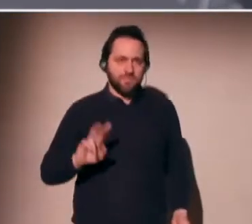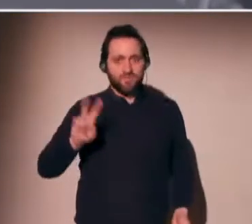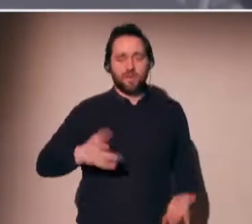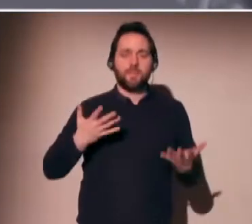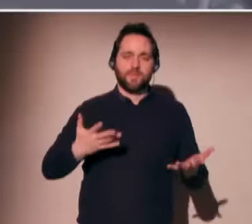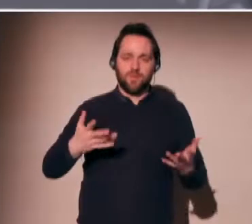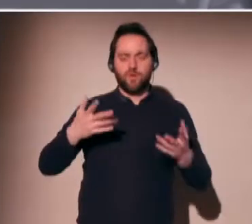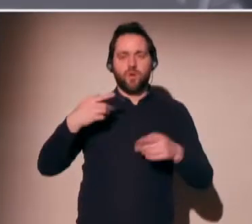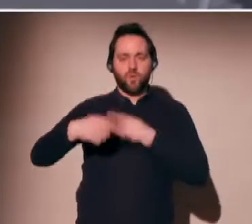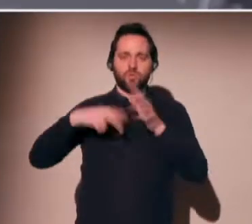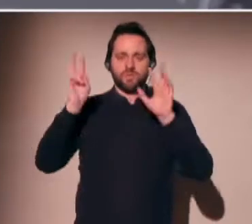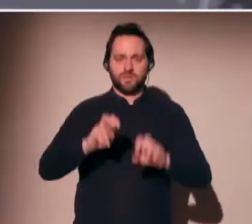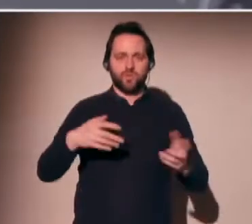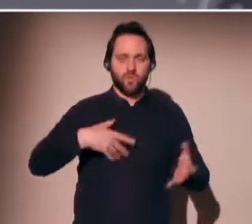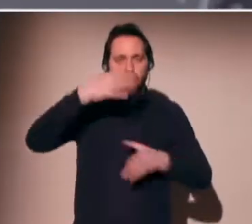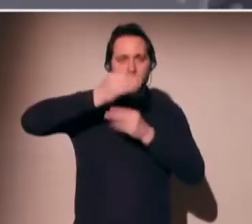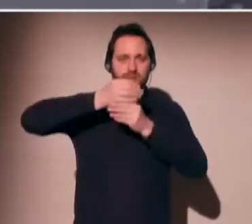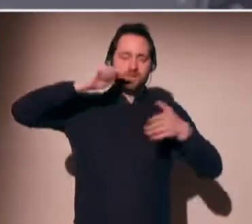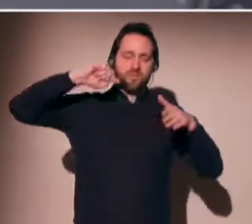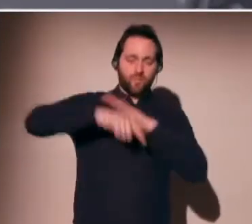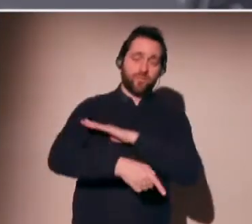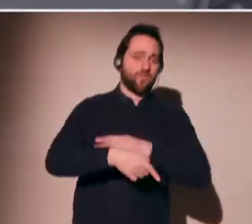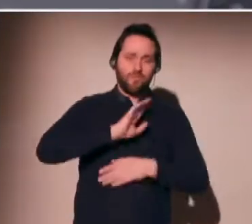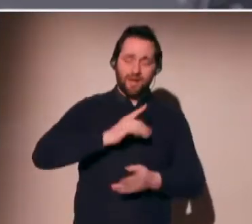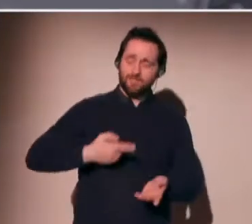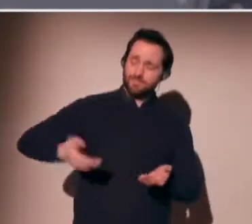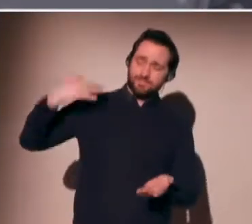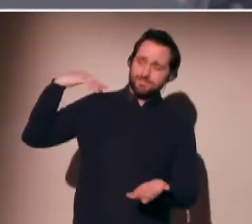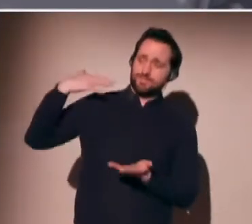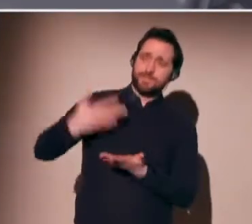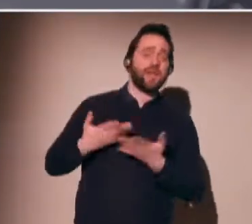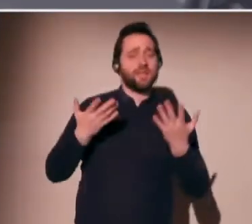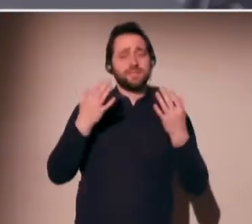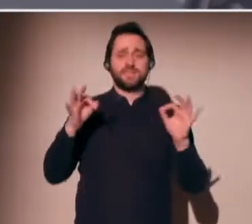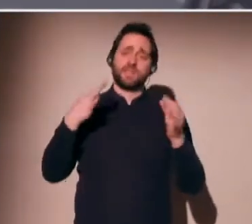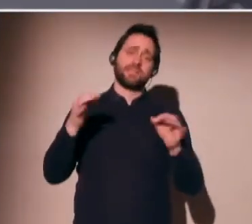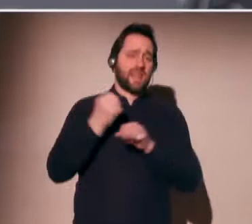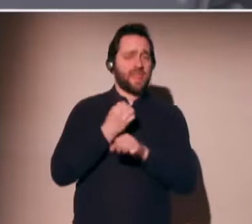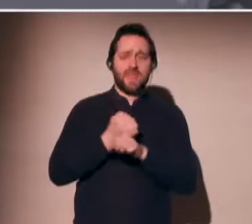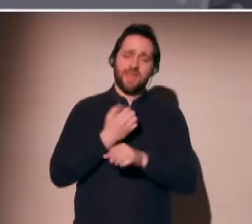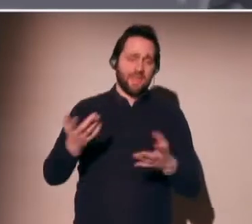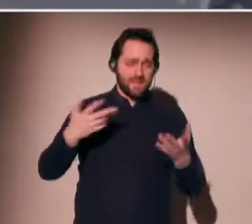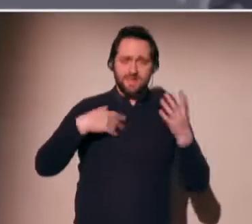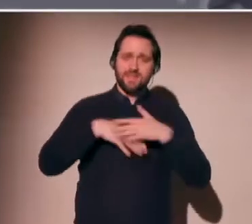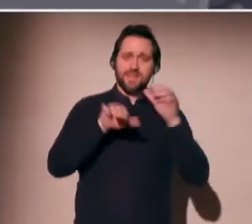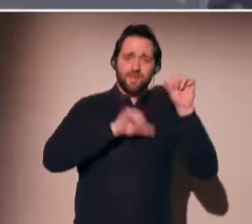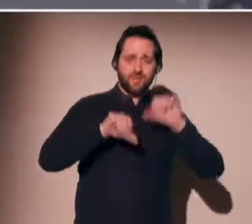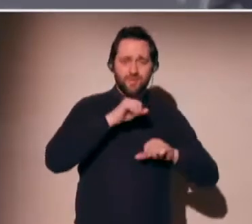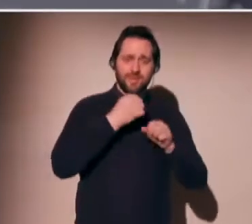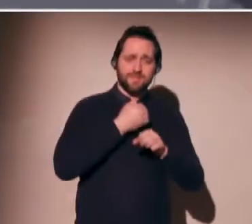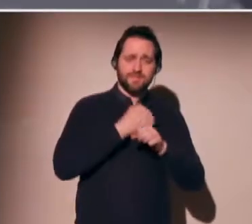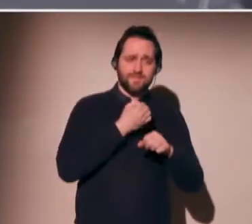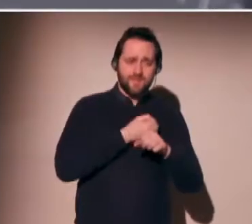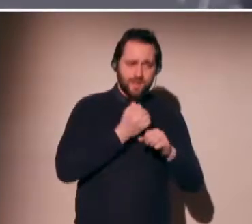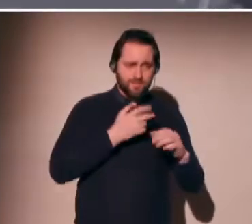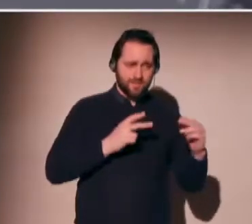sont en fait le fruit de dizaines et dizaines d'années de travail et de recherche dans les laboratoires qui franchissent différents paliers. L'un